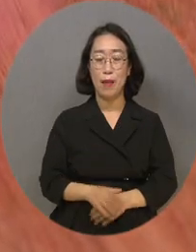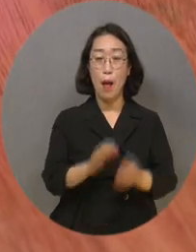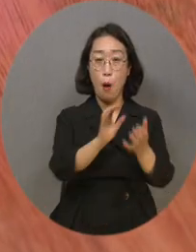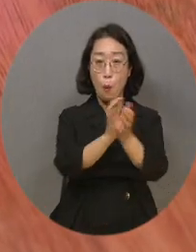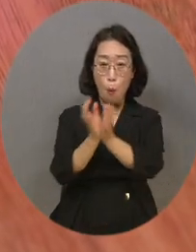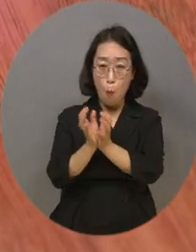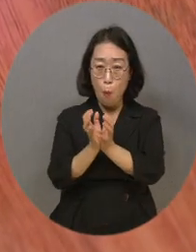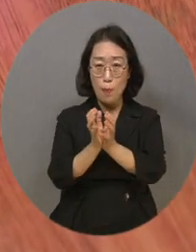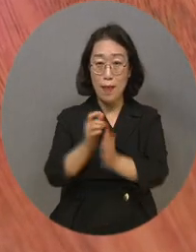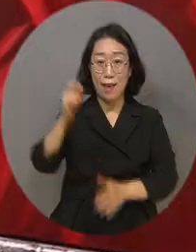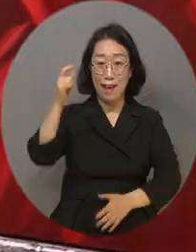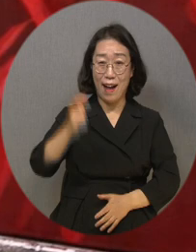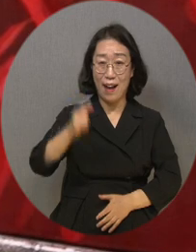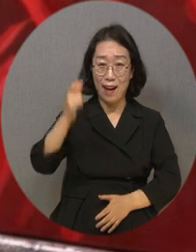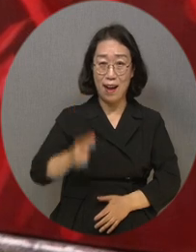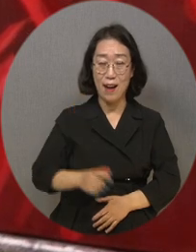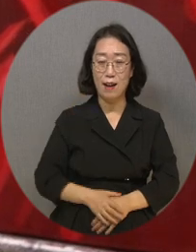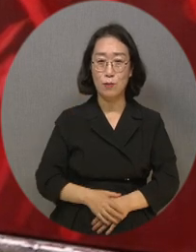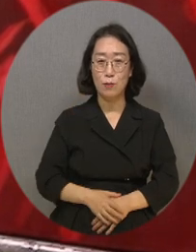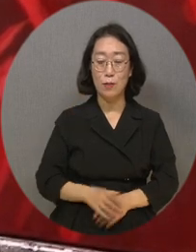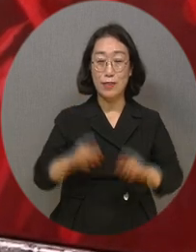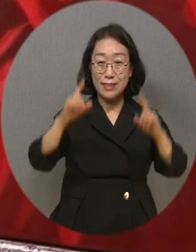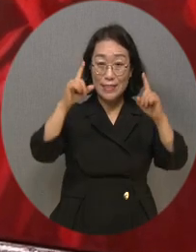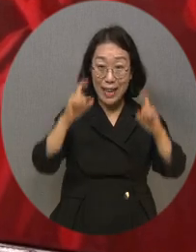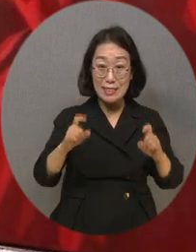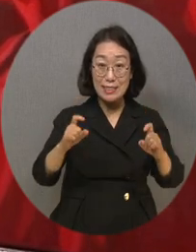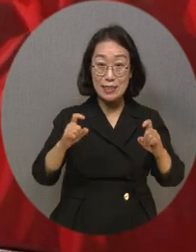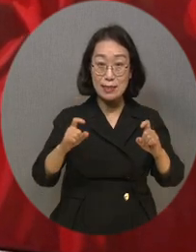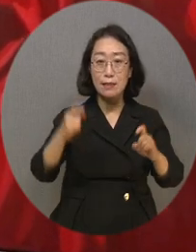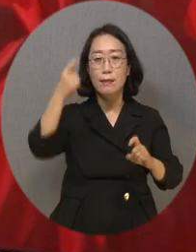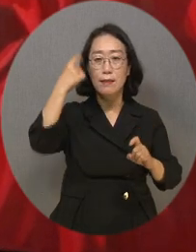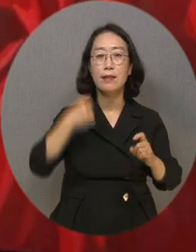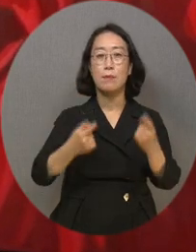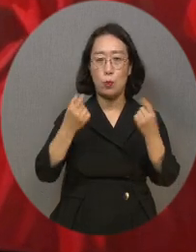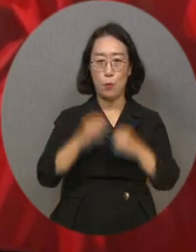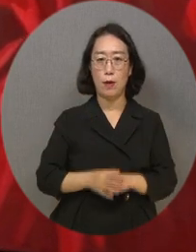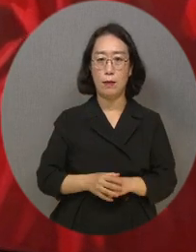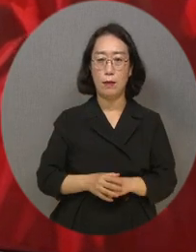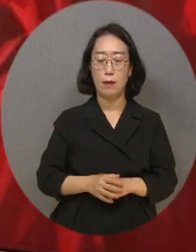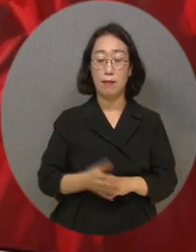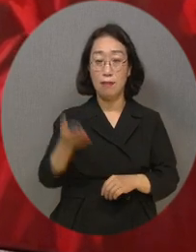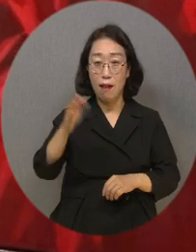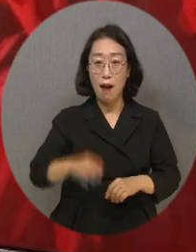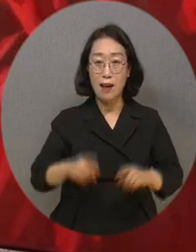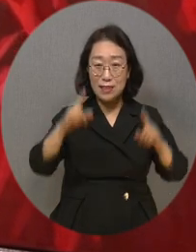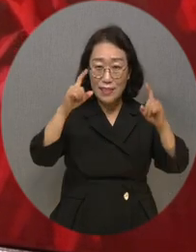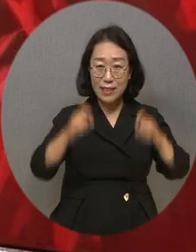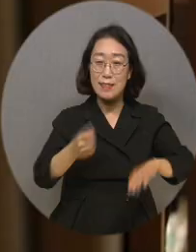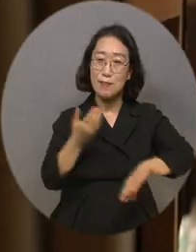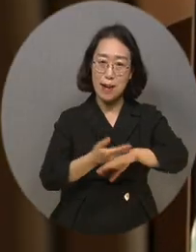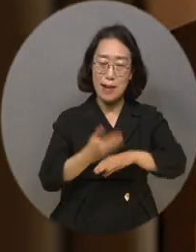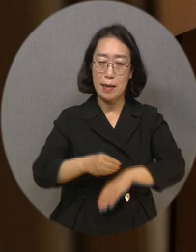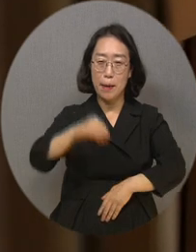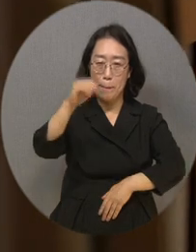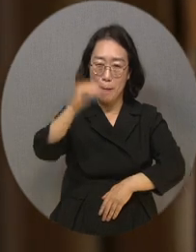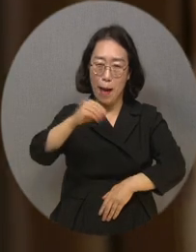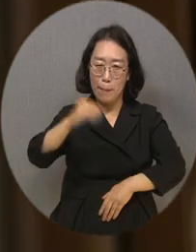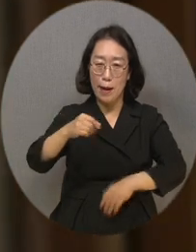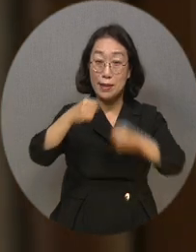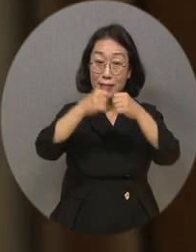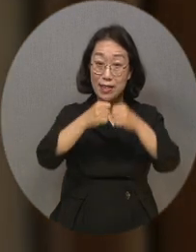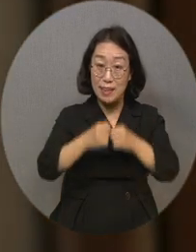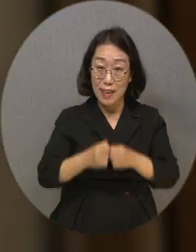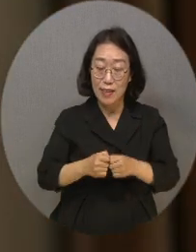꽃송이만 강하게 표현해 사진처럼 화면을 구성하고 사진과 다른 붓터치를 이용한 비수 표현을